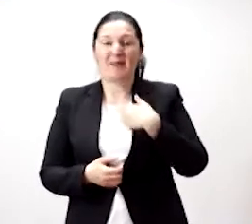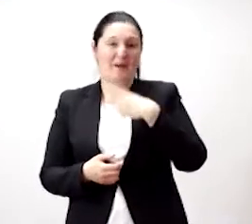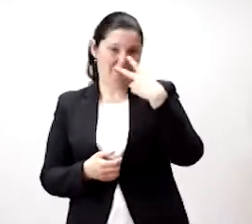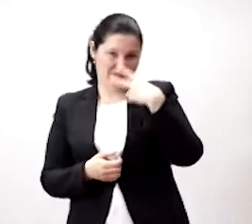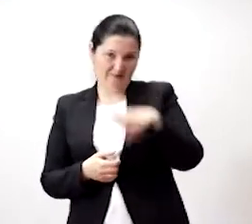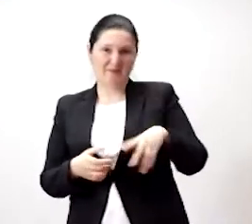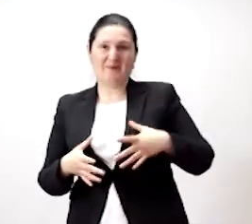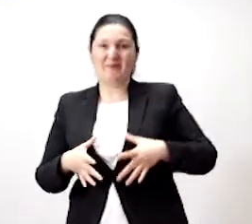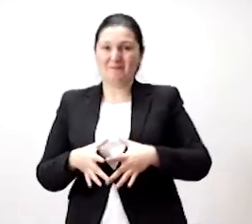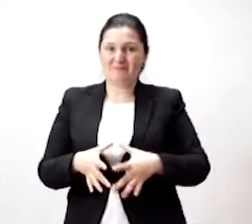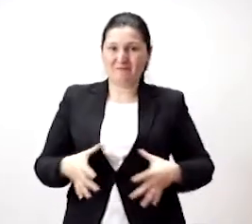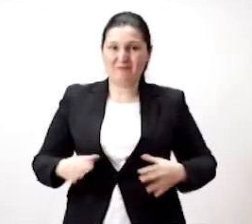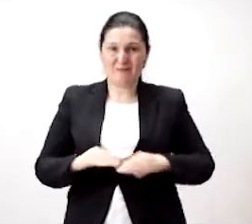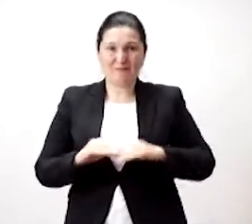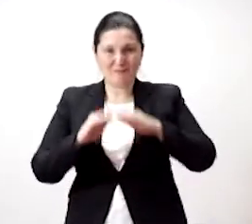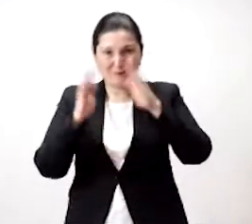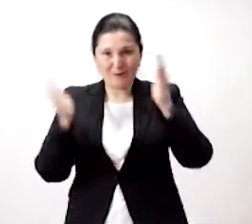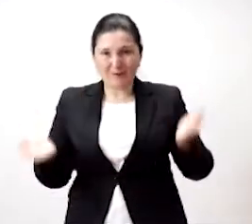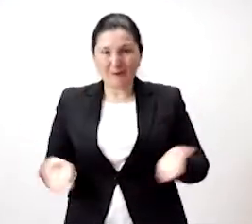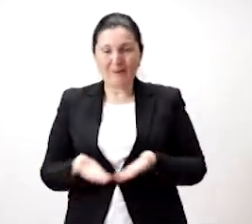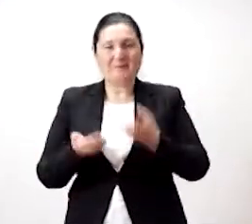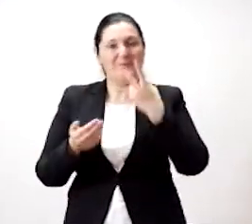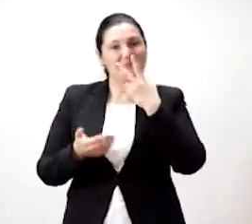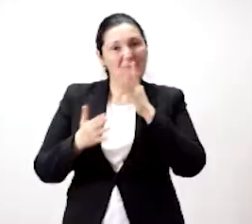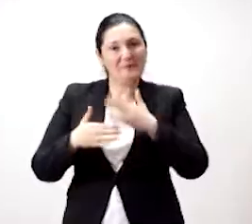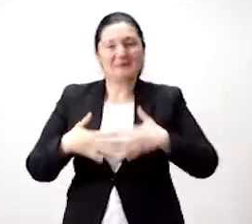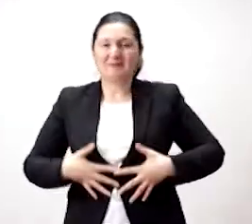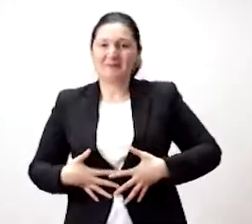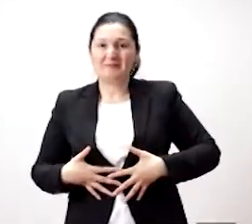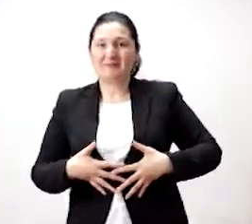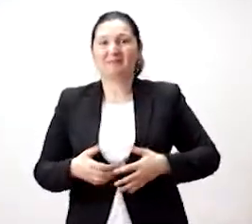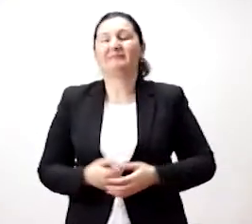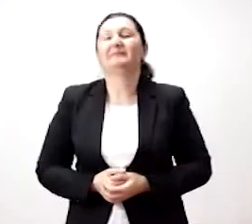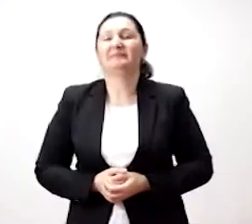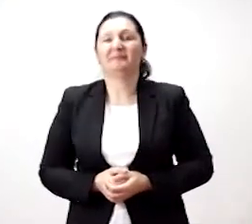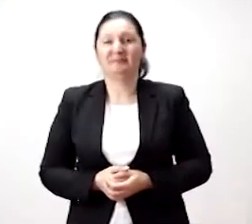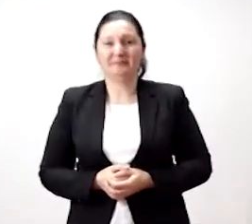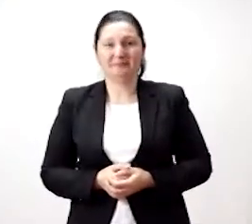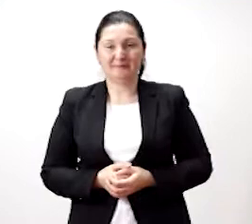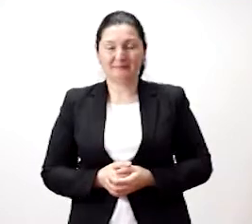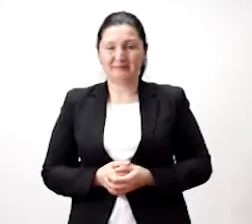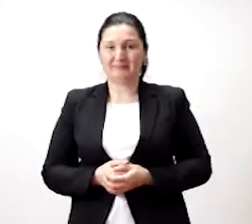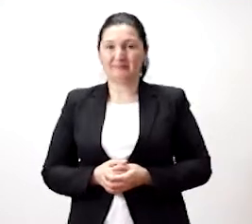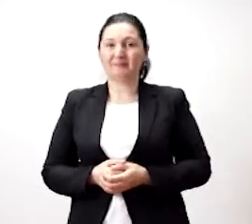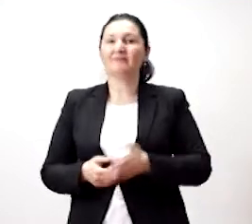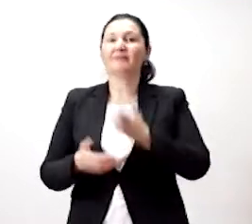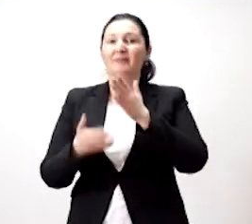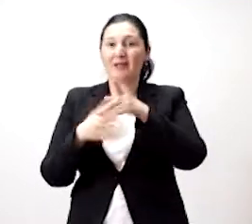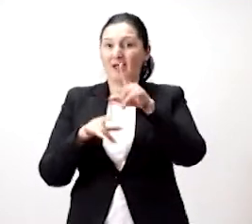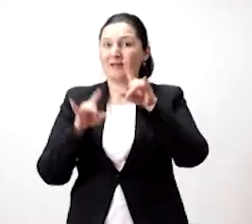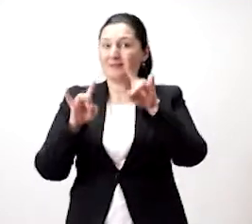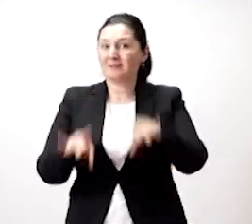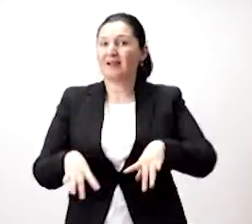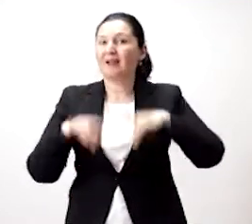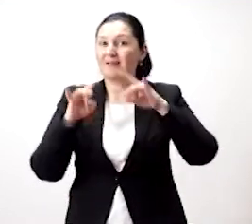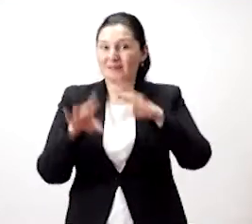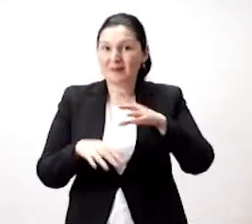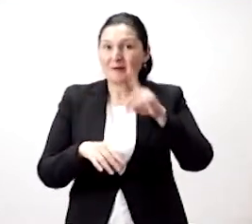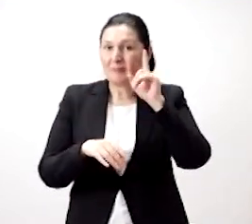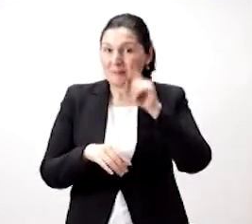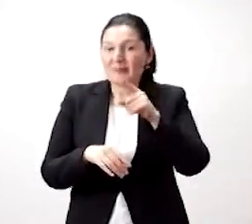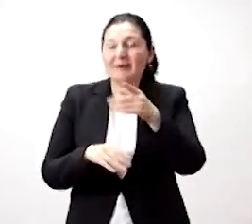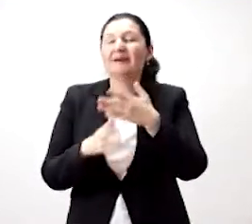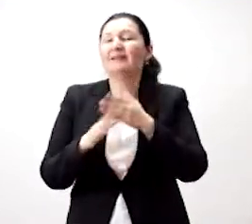دیدم. واچ خیلی نخص. درست بچه ها، یک جیت جانورانی قطعه استرالیا رو با شما